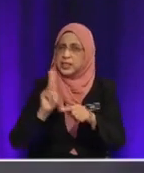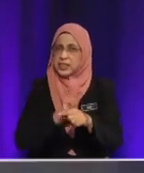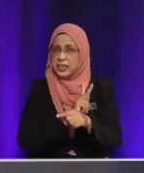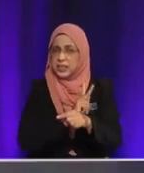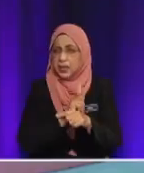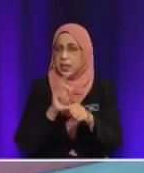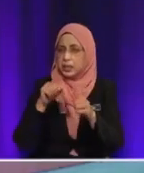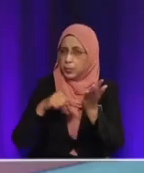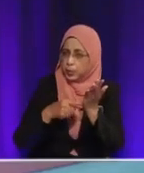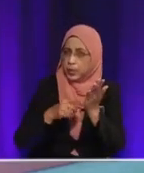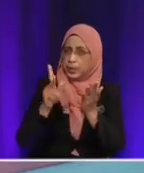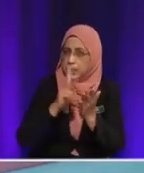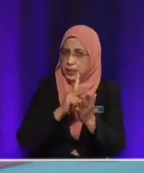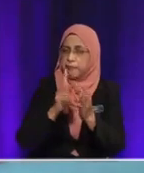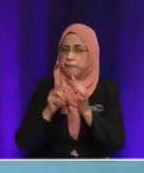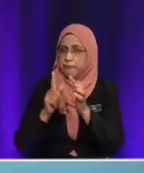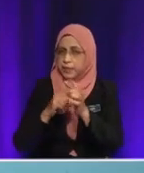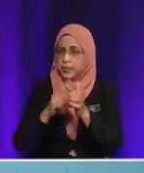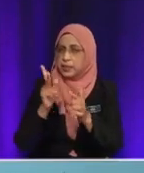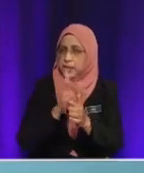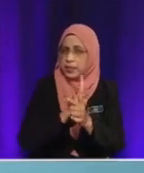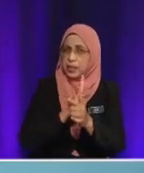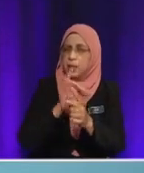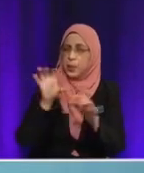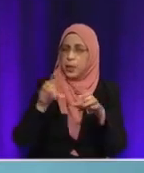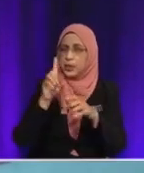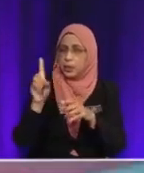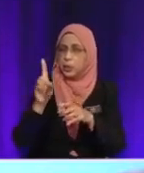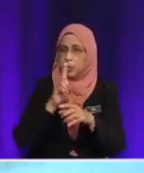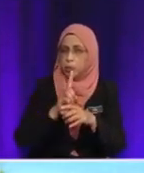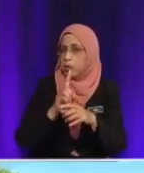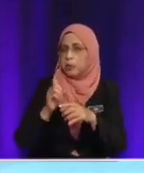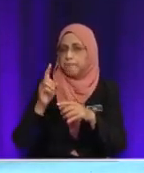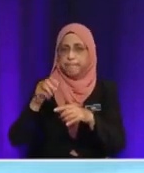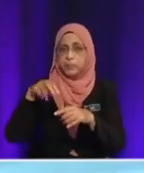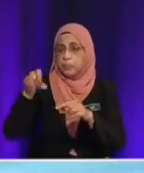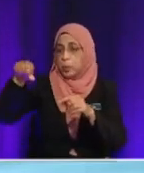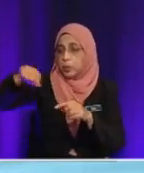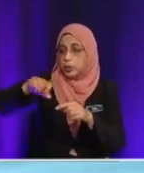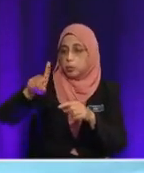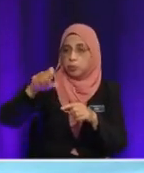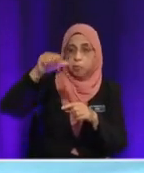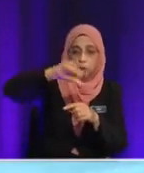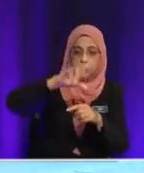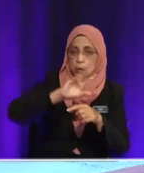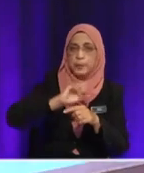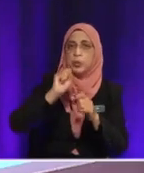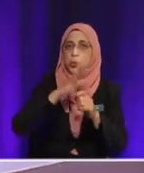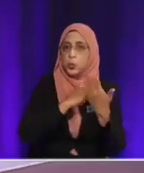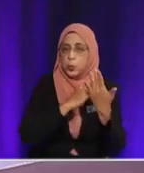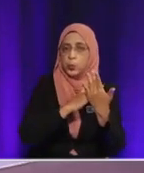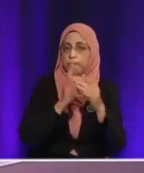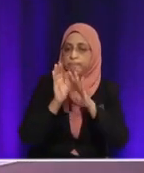tu Fika jangan letak. Biar dulu. Baik. Buat satu-satu. Buat sebelah-sebelah. Okey. Letakkan. And then kita akan